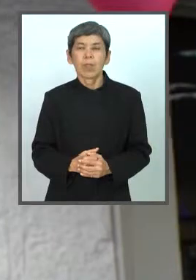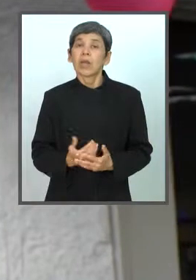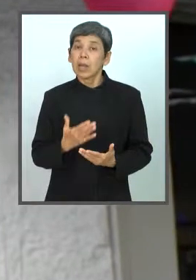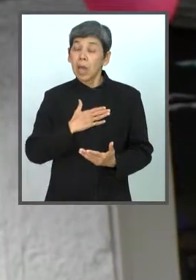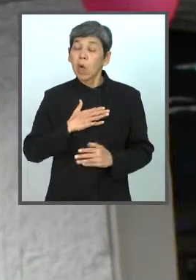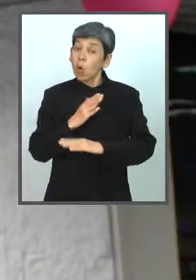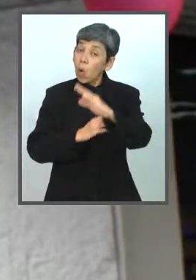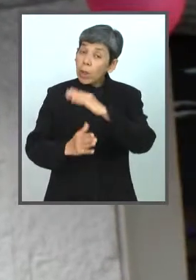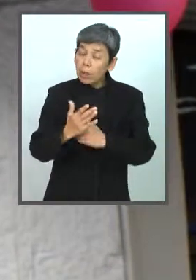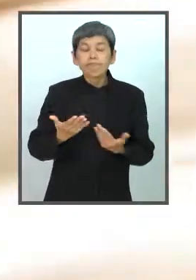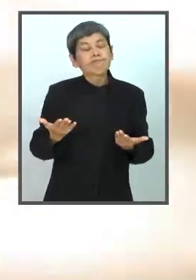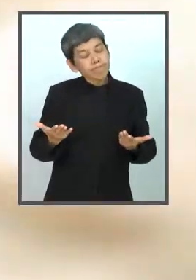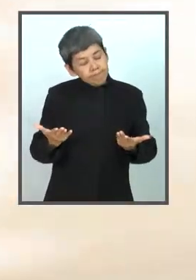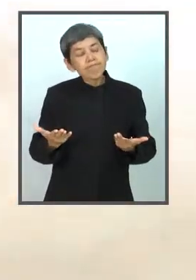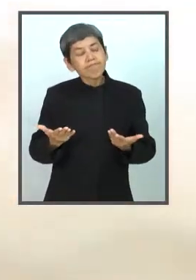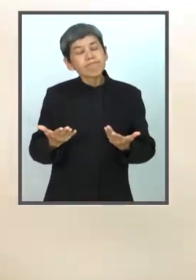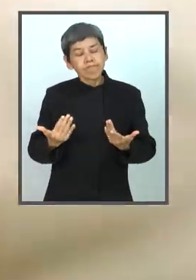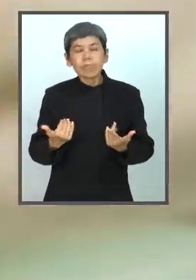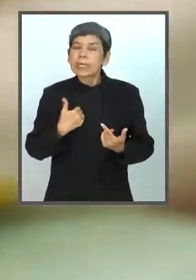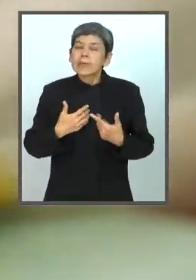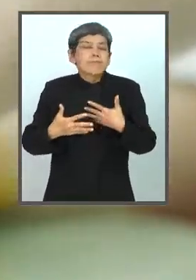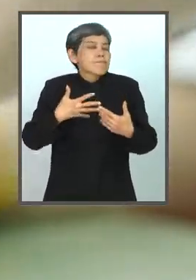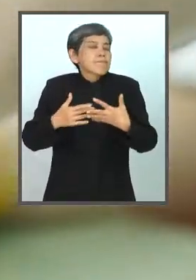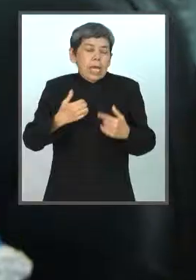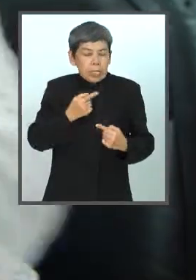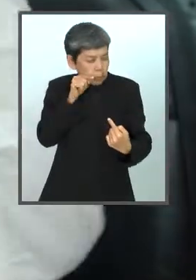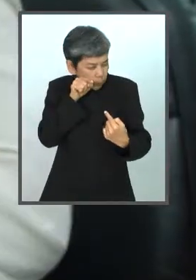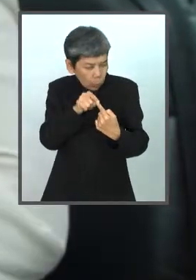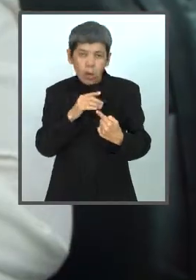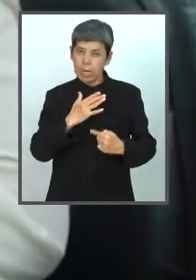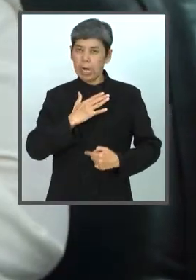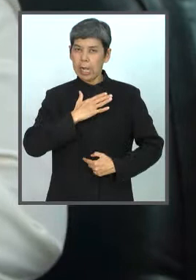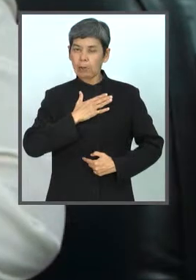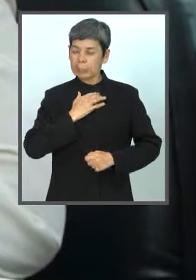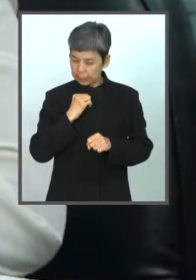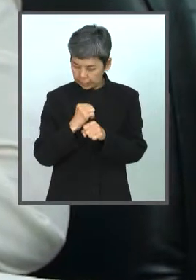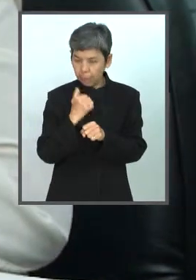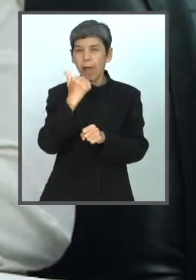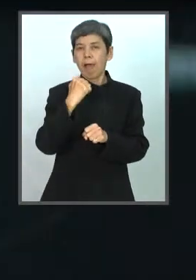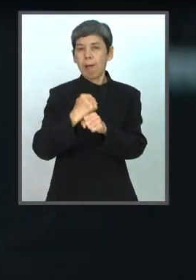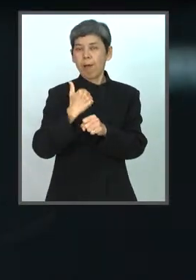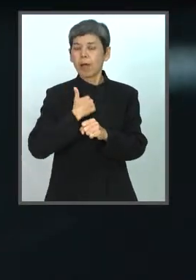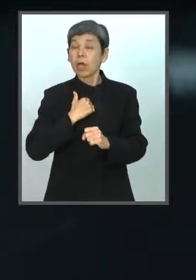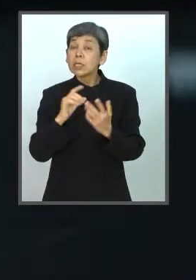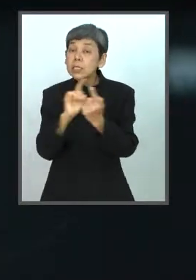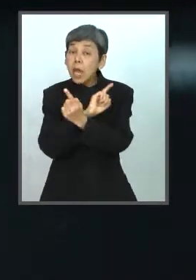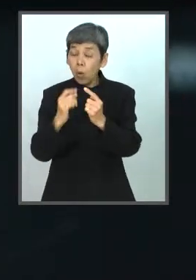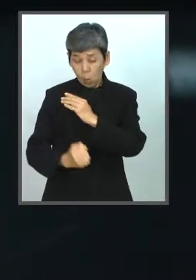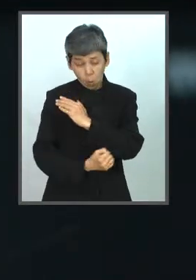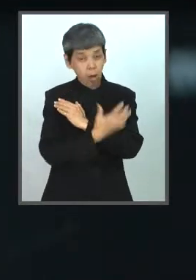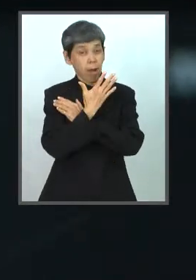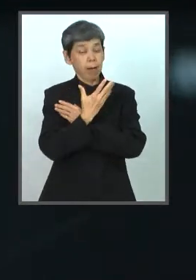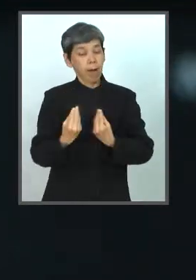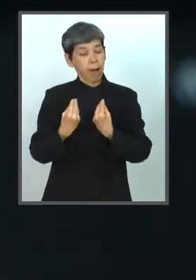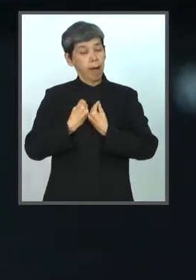เป็นคนพิการจริงๆมันเป็นสิ่งที่เราเลือกไม่ได้เนาะแต่เราควรจะโฟกัสในสิ่งที่เราทำได้ดีกว่านะคะสังคมเนาะเปิด